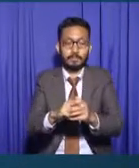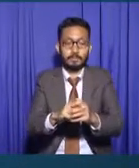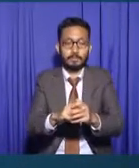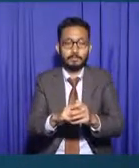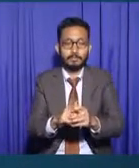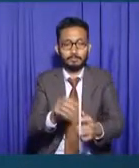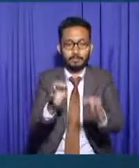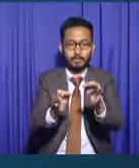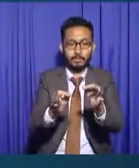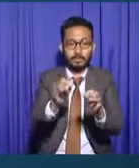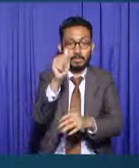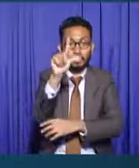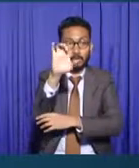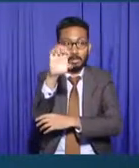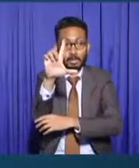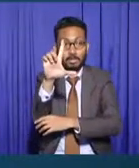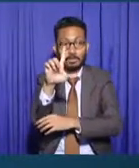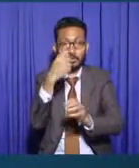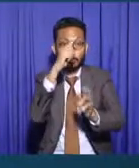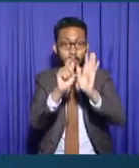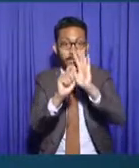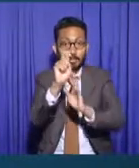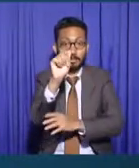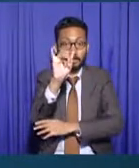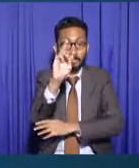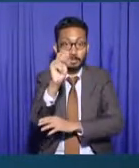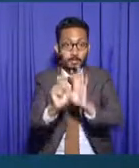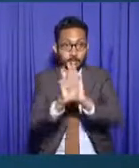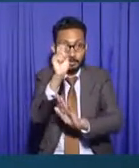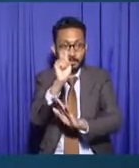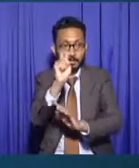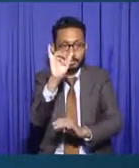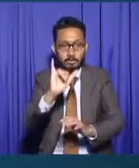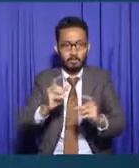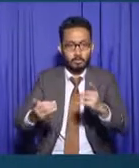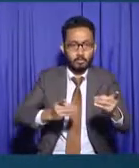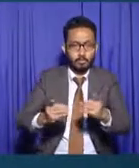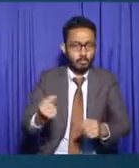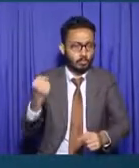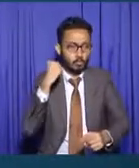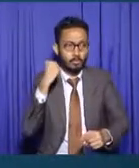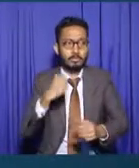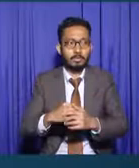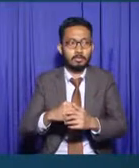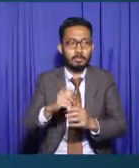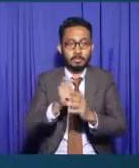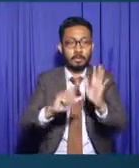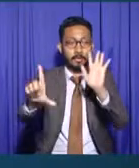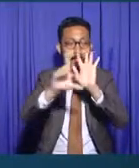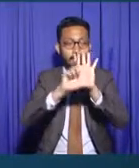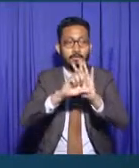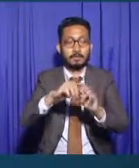jika Alil untuk trik tinggi yang dominan di label sebagai